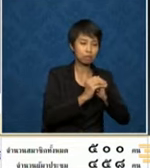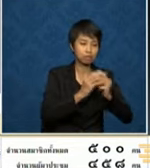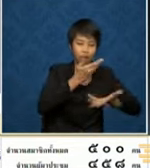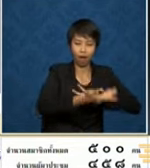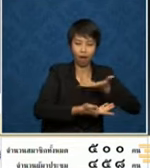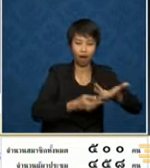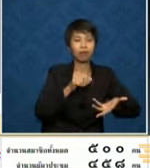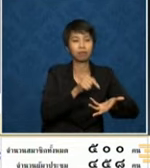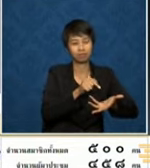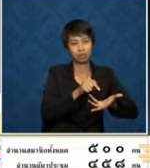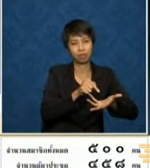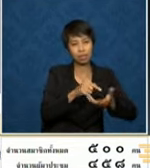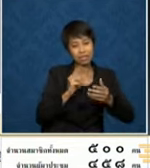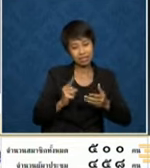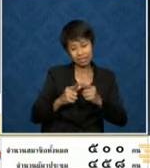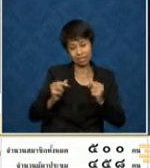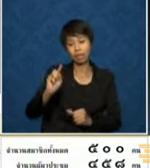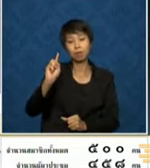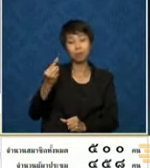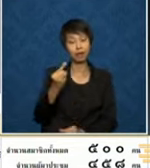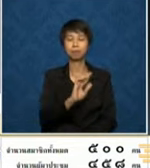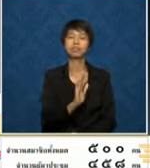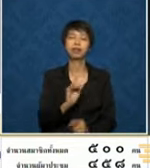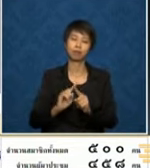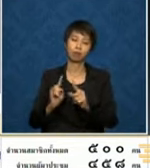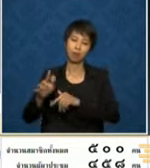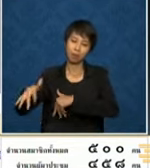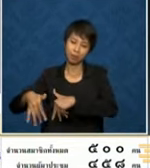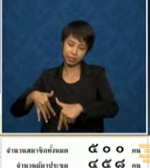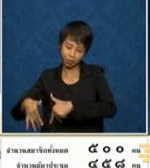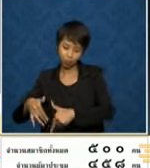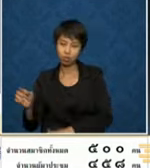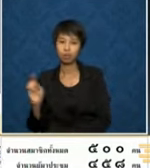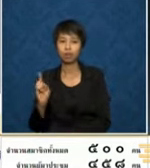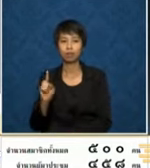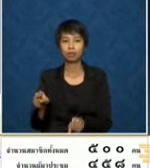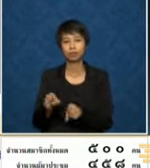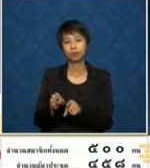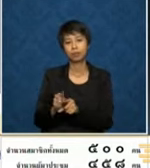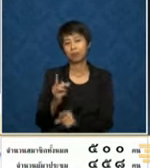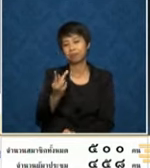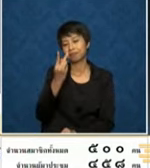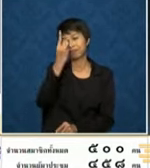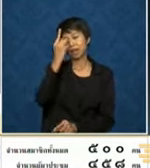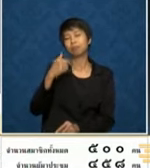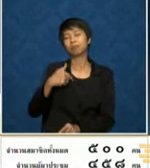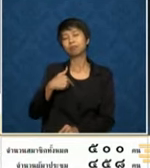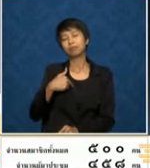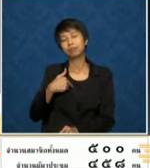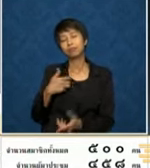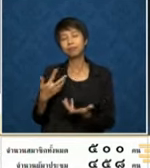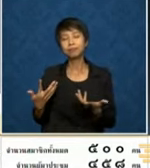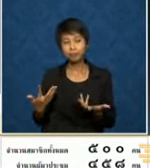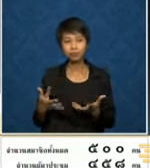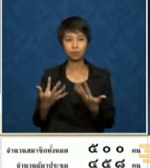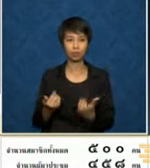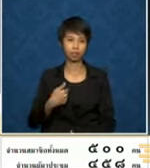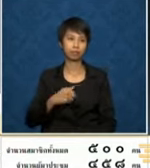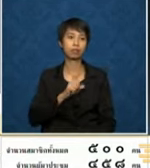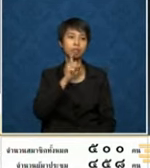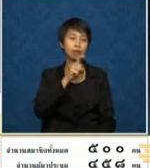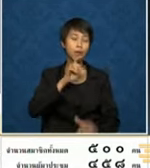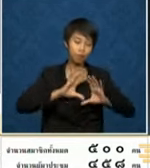คะจริงๆแล้วมันไม่ใช่เรื่องใหม่เลยนะคะแต่ว่าประชาชนก็ต้องก้มหน้าก้มตารับกรรมไปค่ะโดยที่เราก็ต้องขอทวงถ